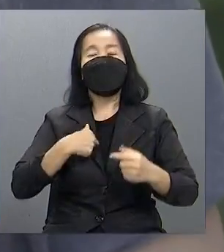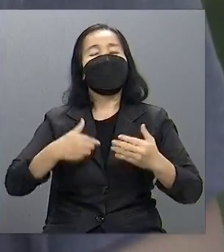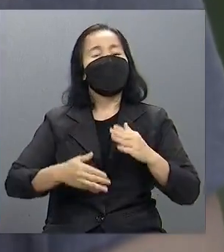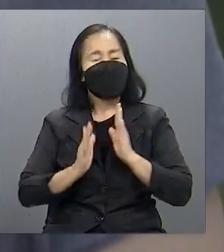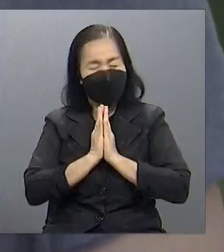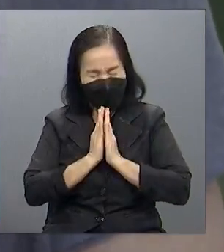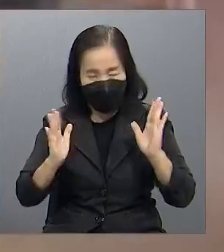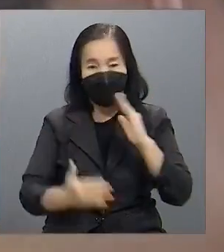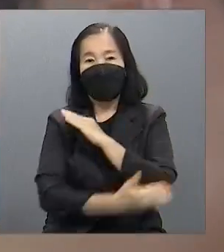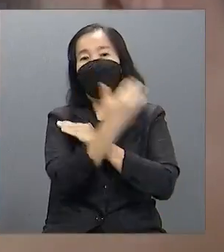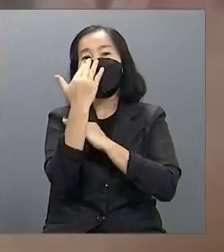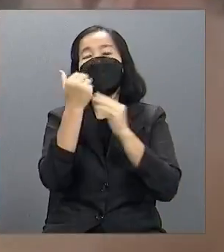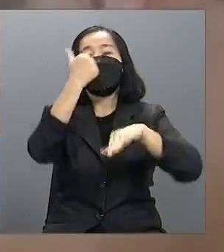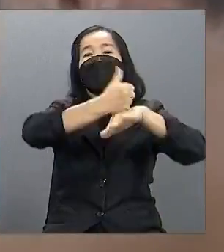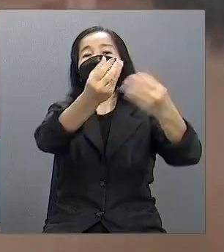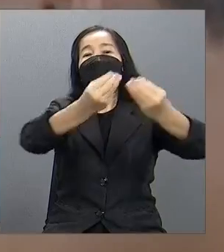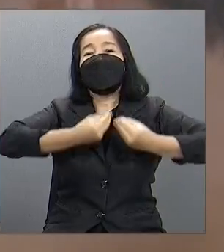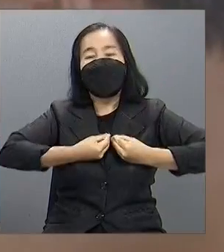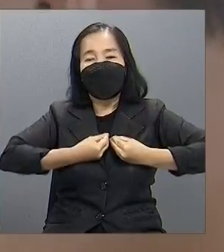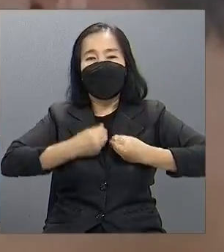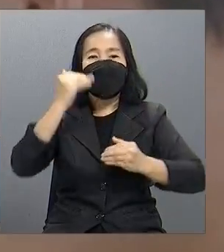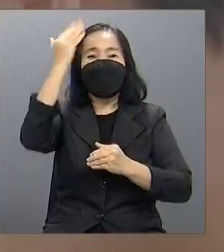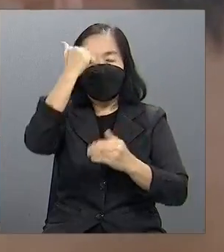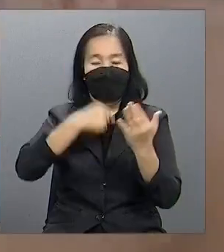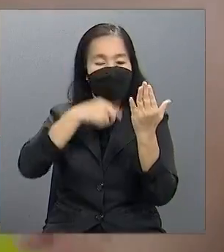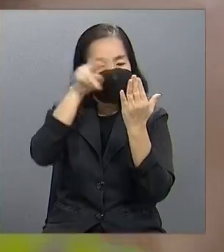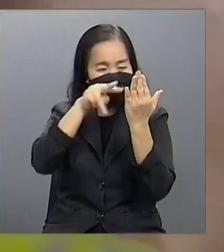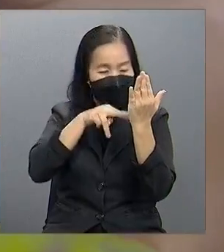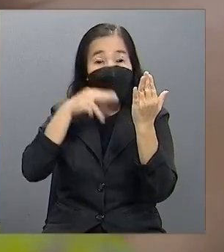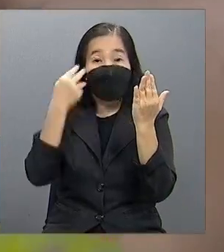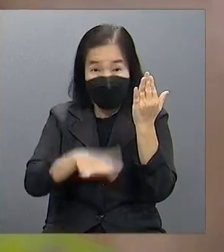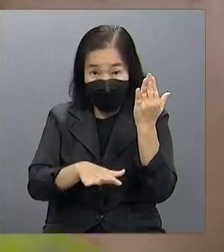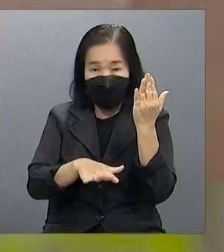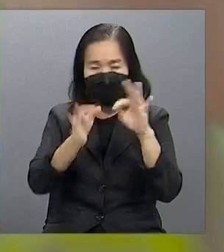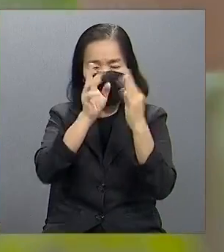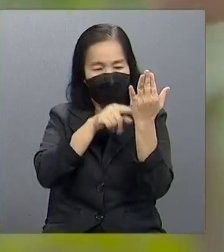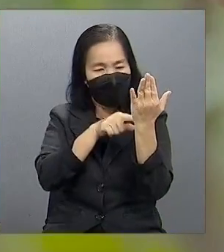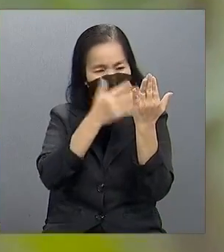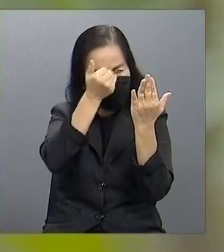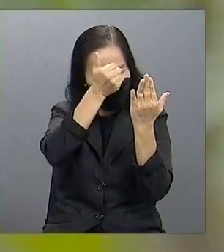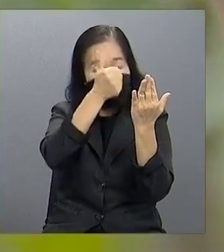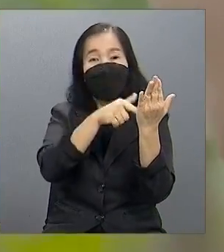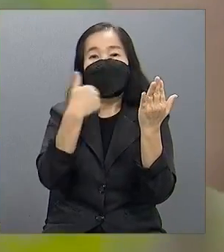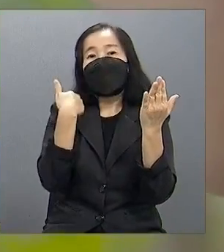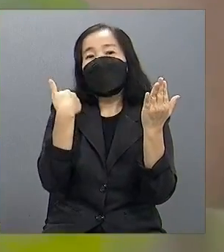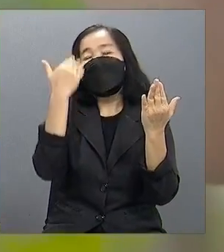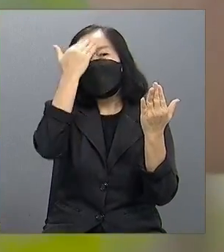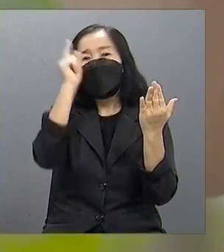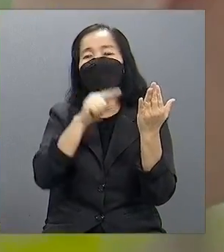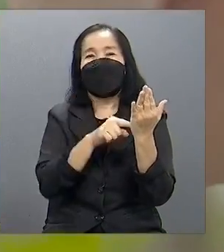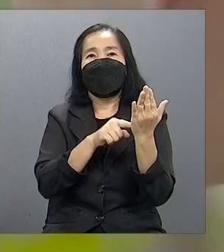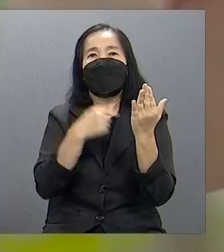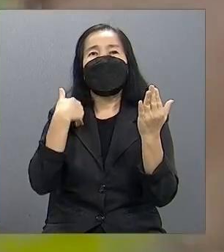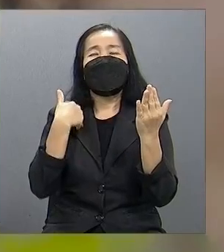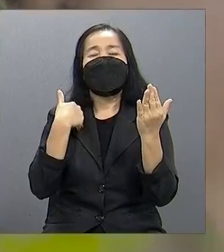ให้โอกาสเอิร์ธพอได้มาอ่านบทอ่านอะไรรู้สึกว่ามันน่าสนใจมากเลยครับเพราะว่าอาจจะมีโอกาสน้อยนะที่เราจะได้เ